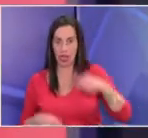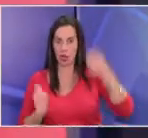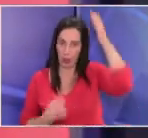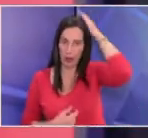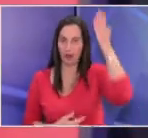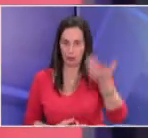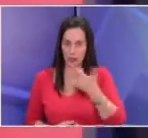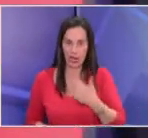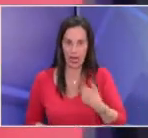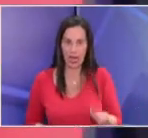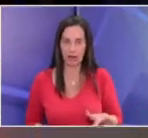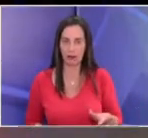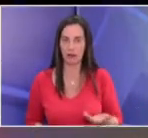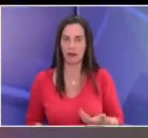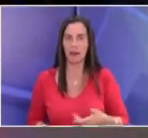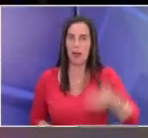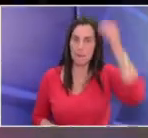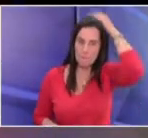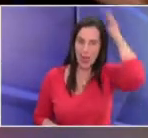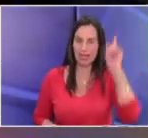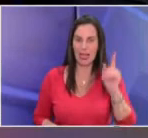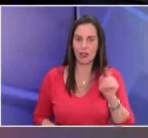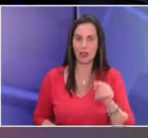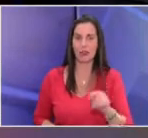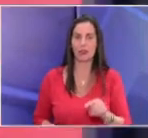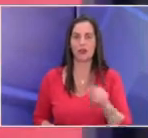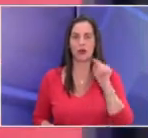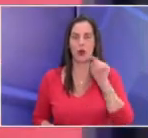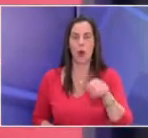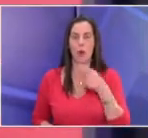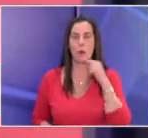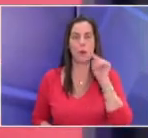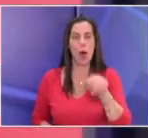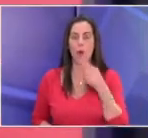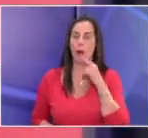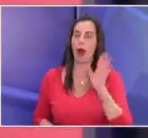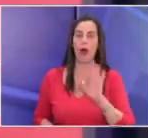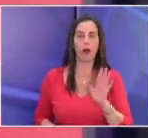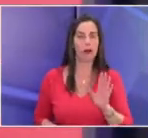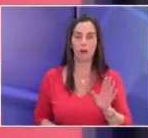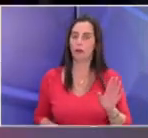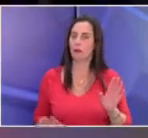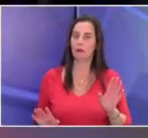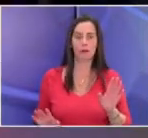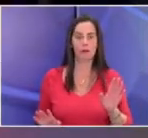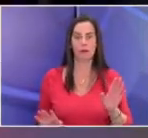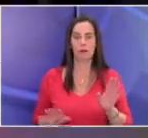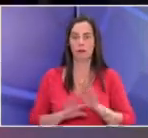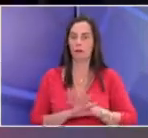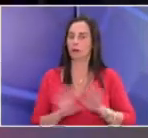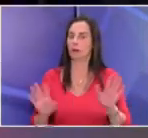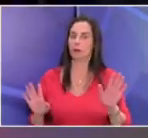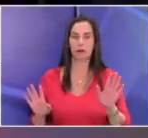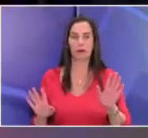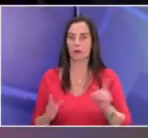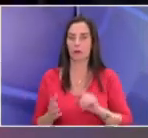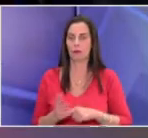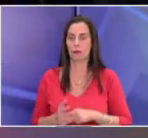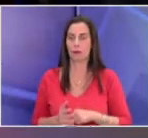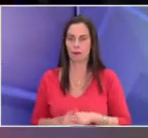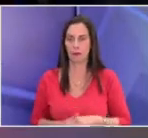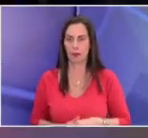רותי לוי שואלת אותי, במי אני בוחר? אני לא בוחר, אני לא... א', אני לא אומר במי אני בוחר, ברור שלא בשלב הזה. ב', בגלל זה יש פרגוד,